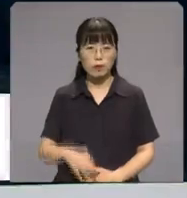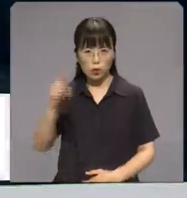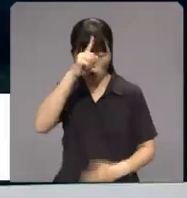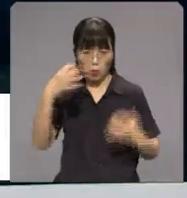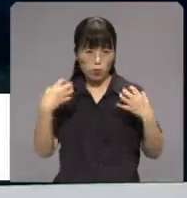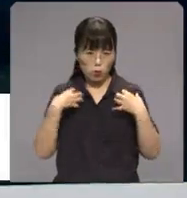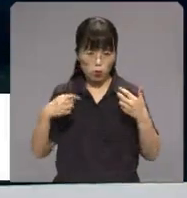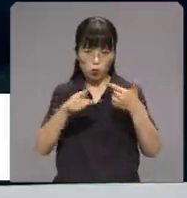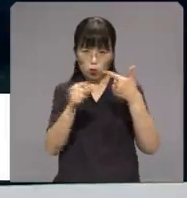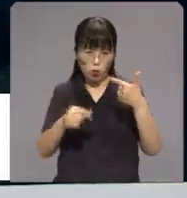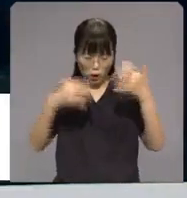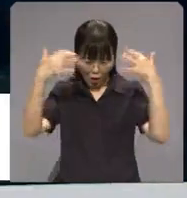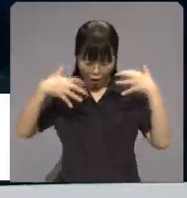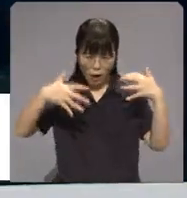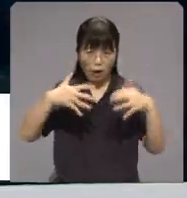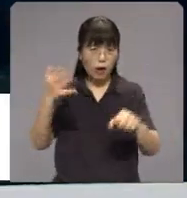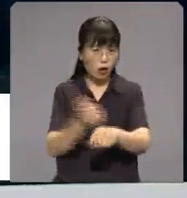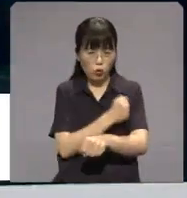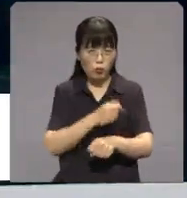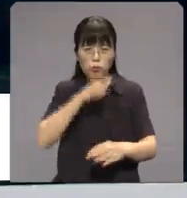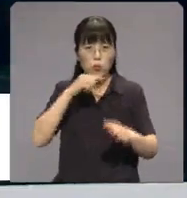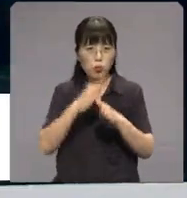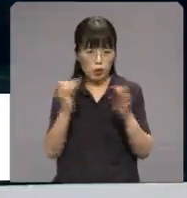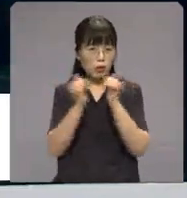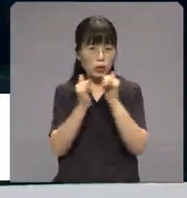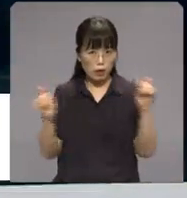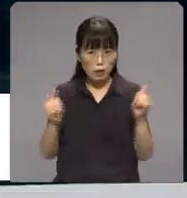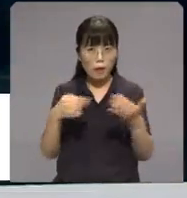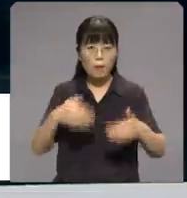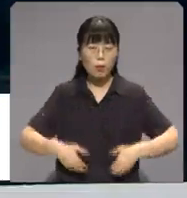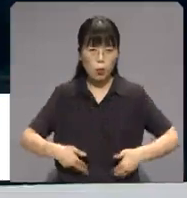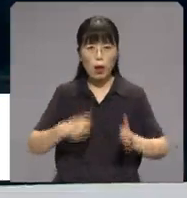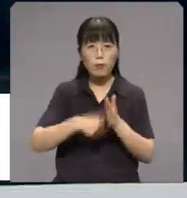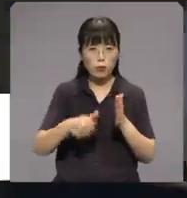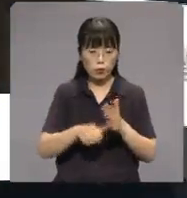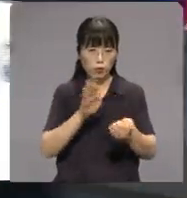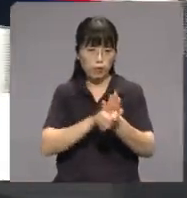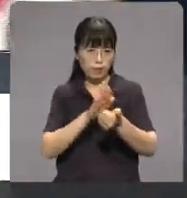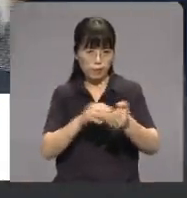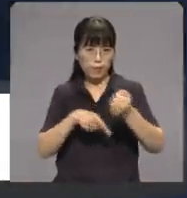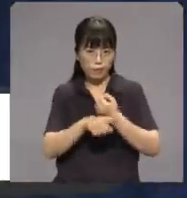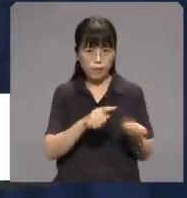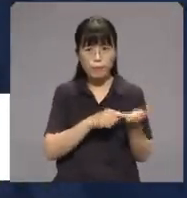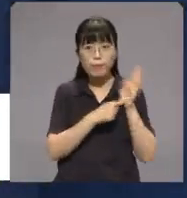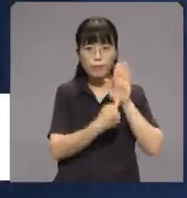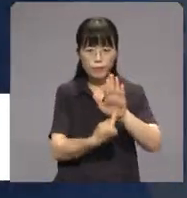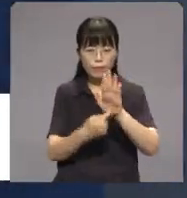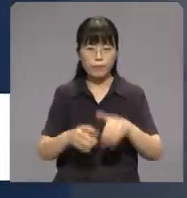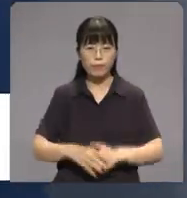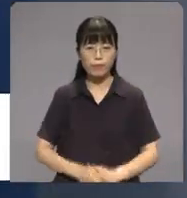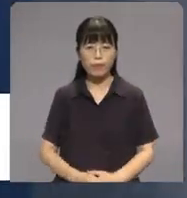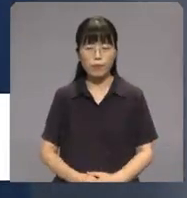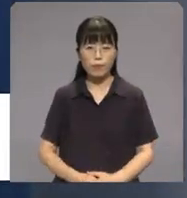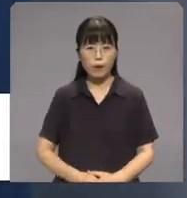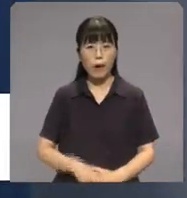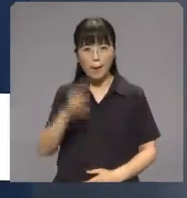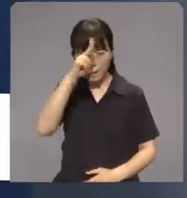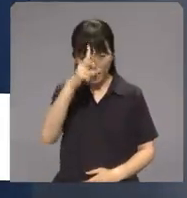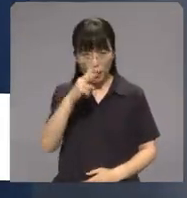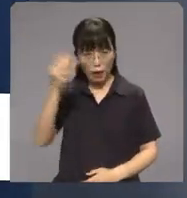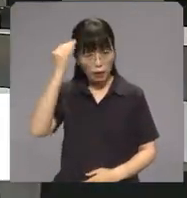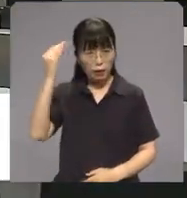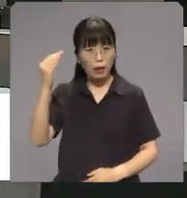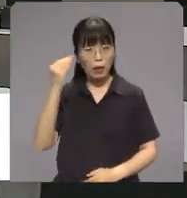정부는 지난달 폭로 큰 피해를 입은 북한 이재민들에게 필요한 물자를 지원할 용의가 있다고 밝혔습니다 박종술